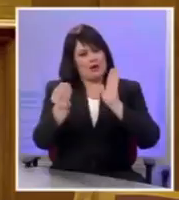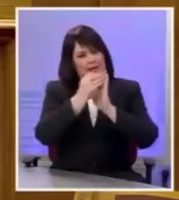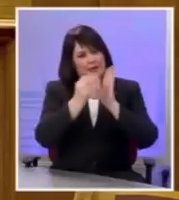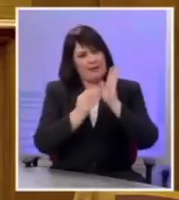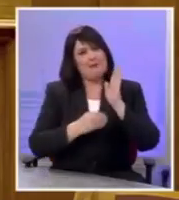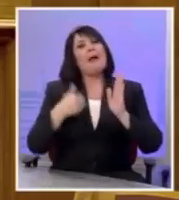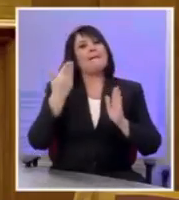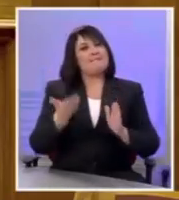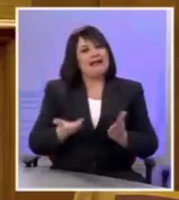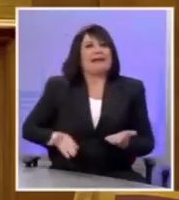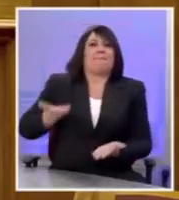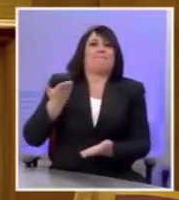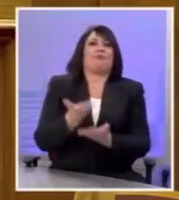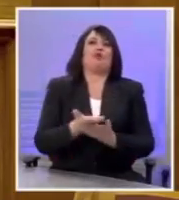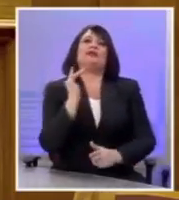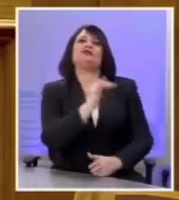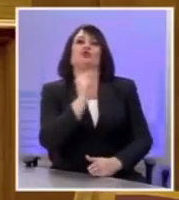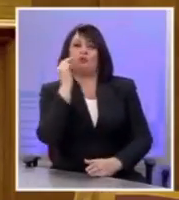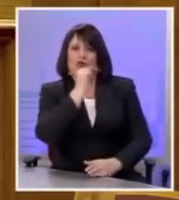κάνω και μια πρόταση στον Πρωθυπουργό.